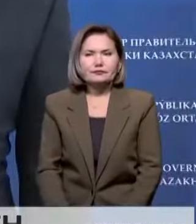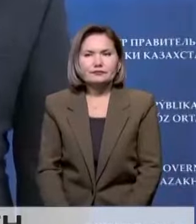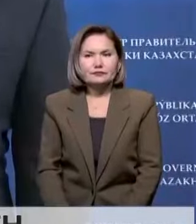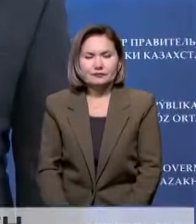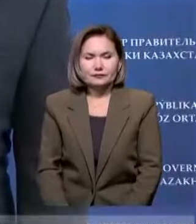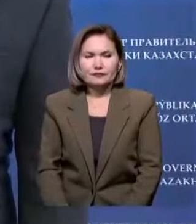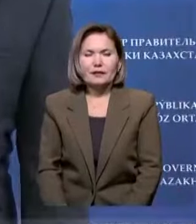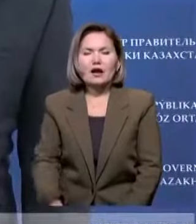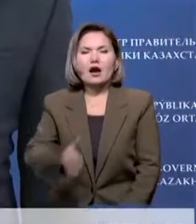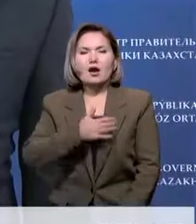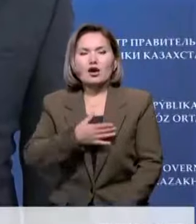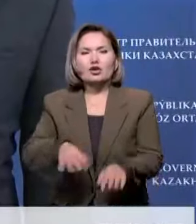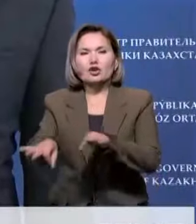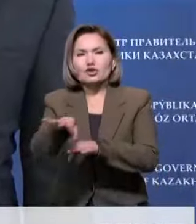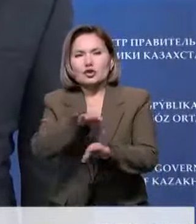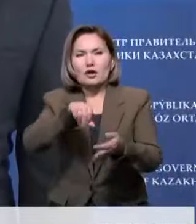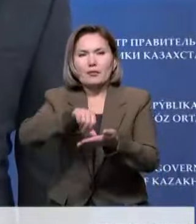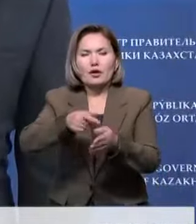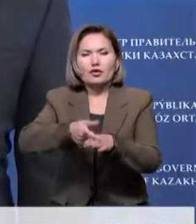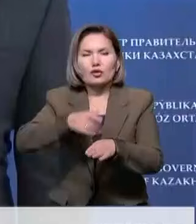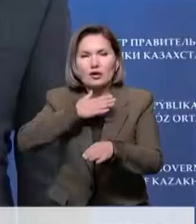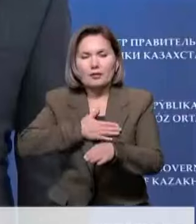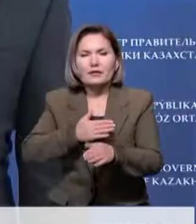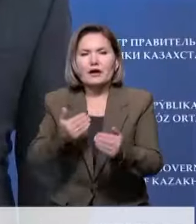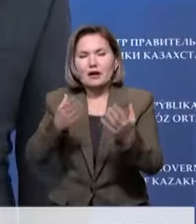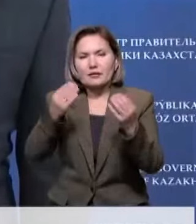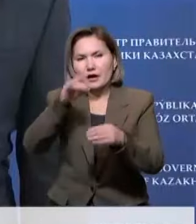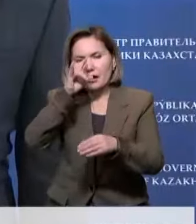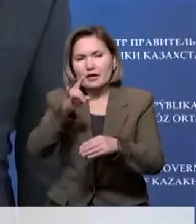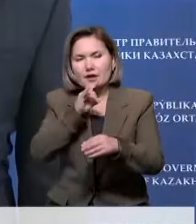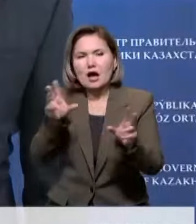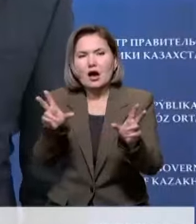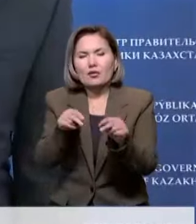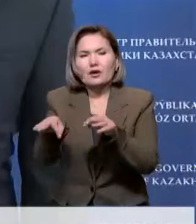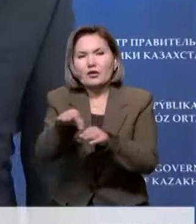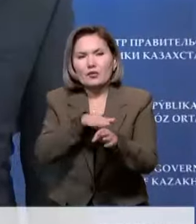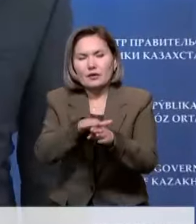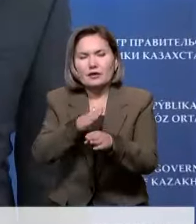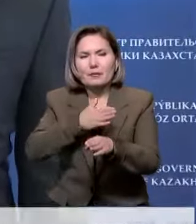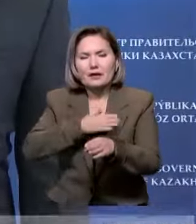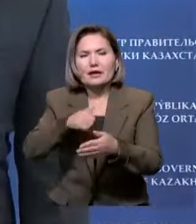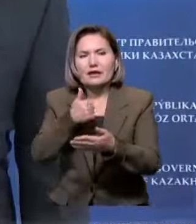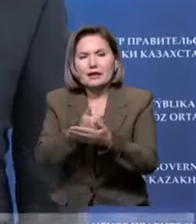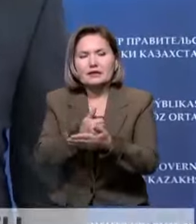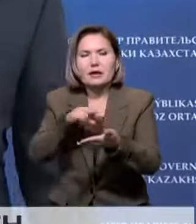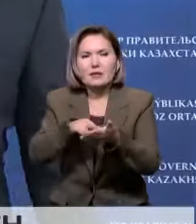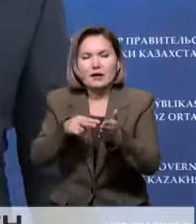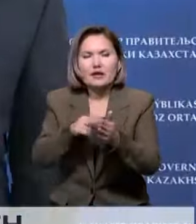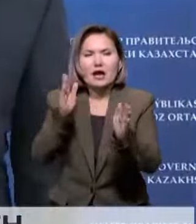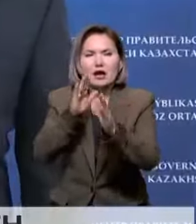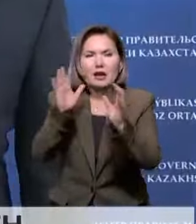Энергетических игроков. Біз бұл жобаға қатысқанымызға қуаныштымыз. Өйткені Қазақстанда сәтті іске асатынына сенеміз. Біздің негізгі мақсат –